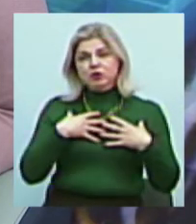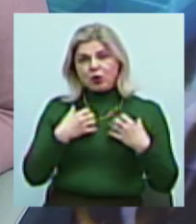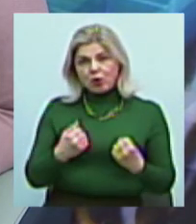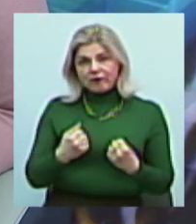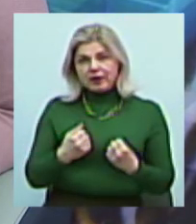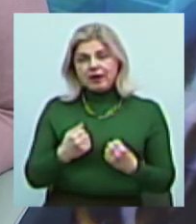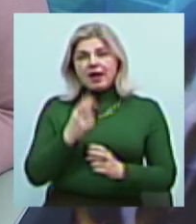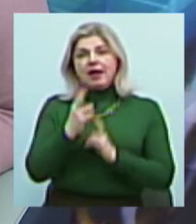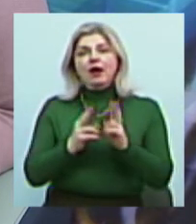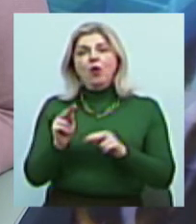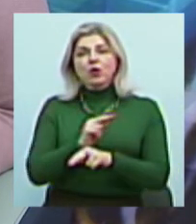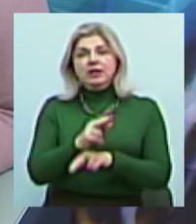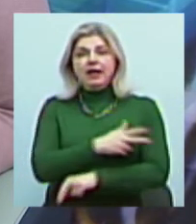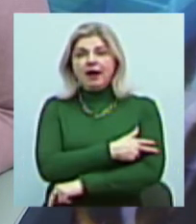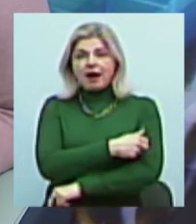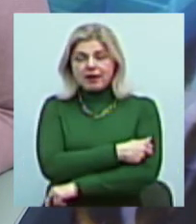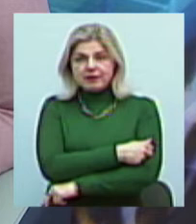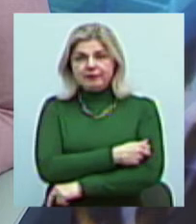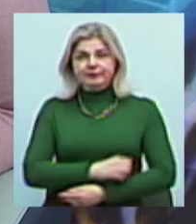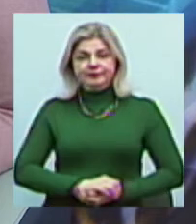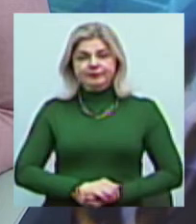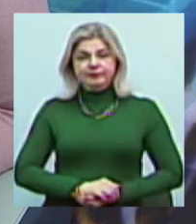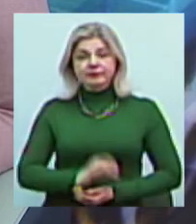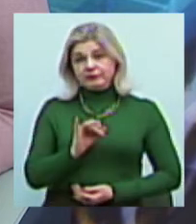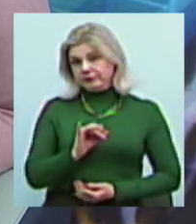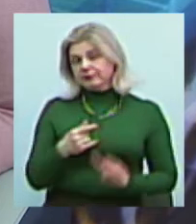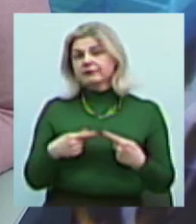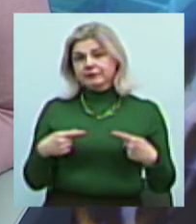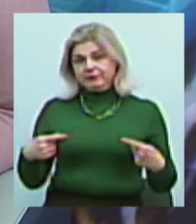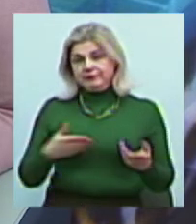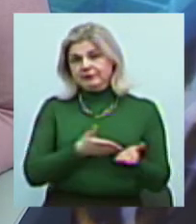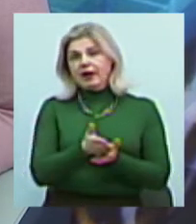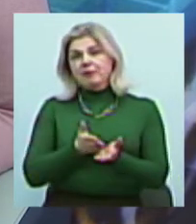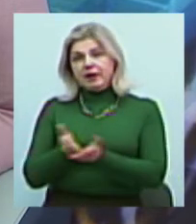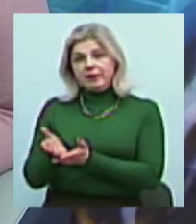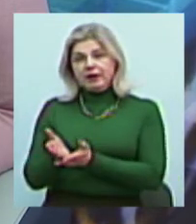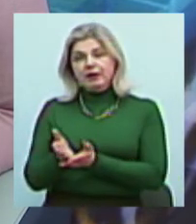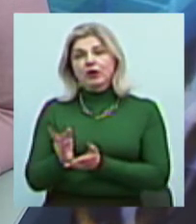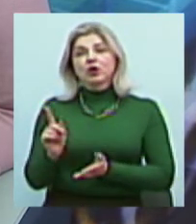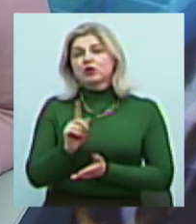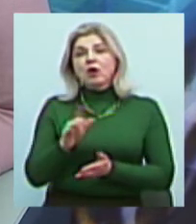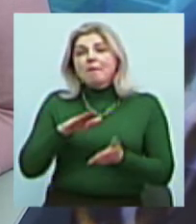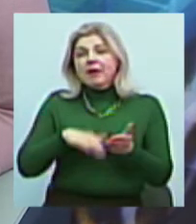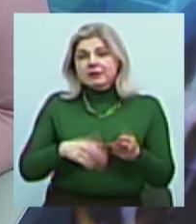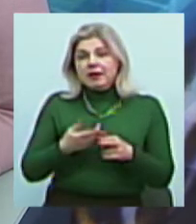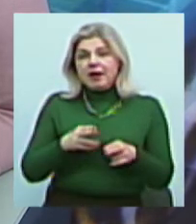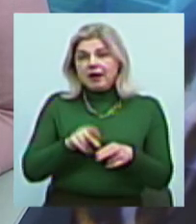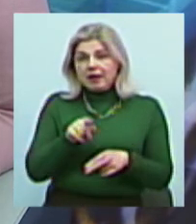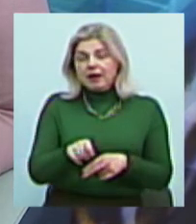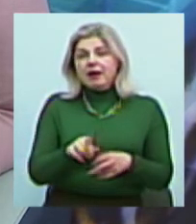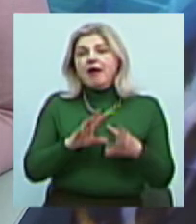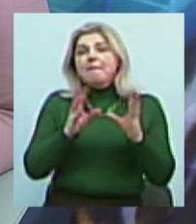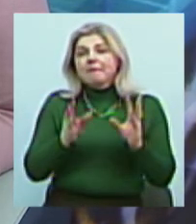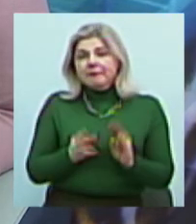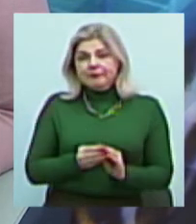зокрема, реконструкції лікарні, та інші напрямки, які, без яких, в принципі,